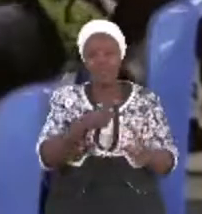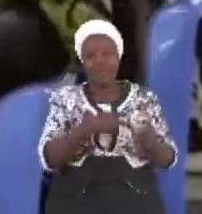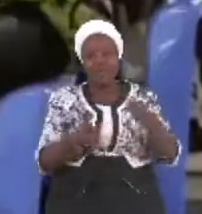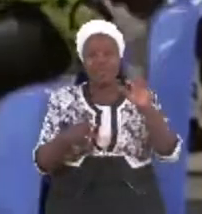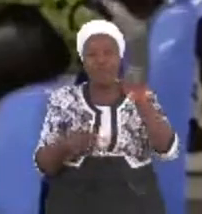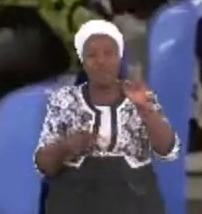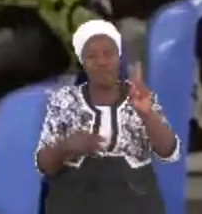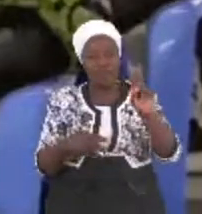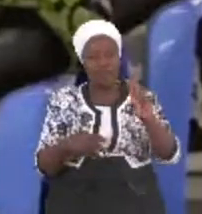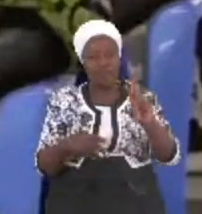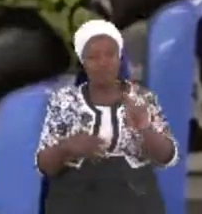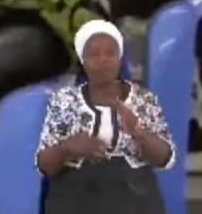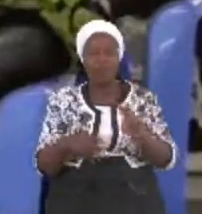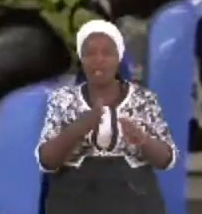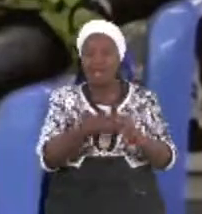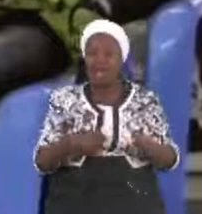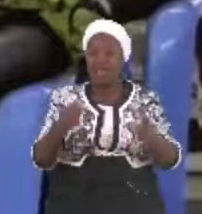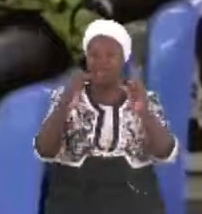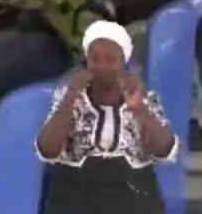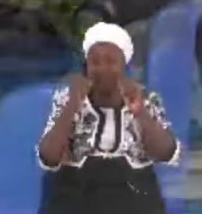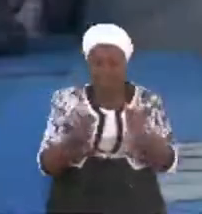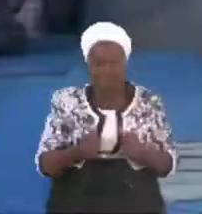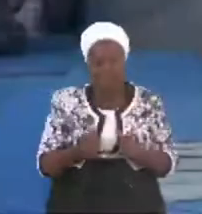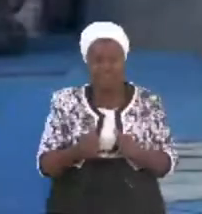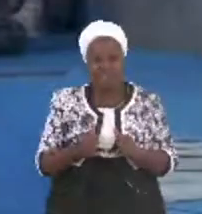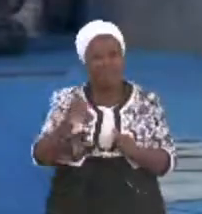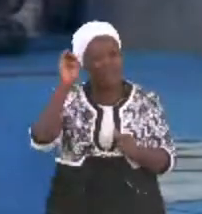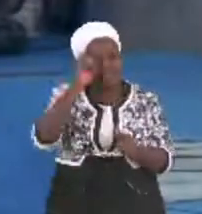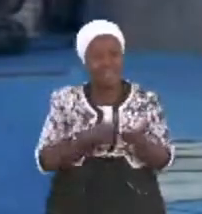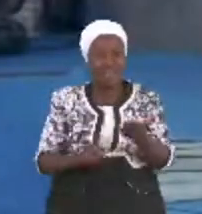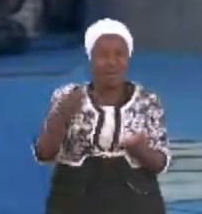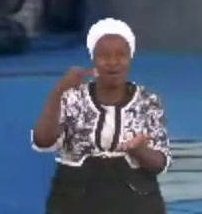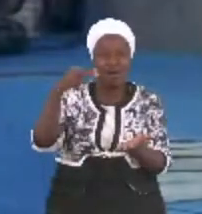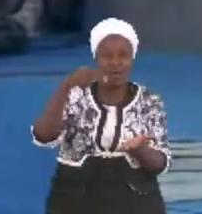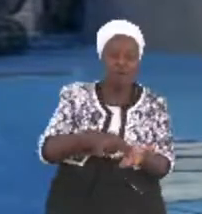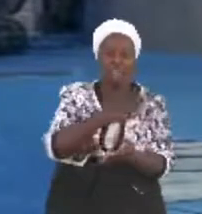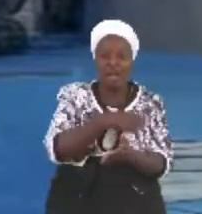Verset 12. Et à l'instant, il se leva,